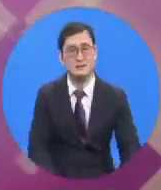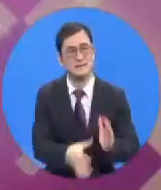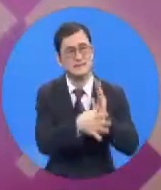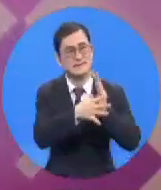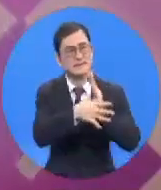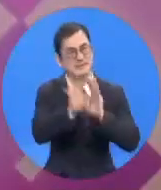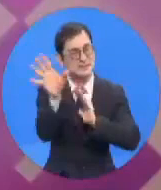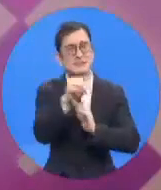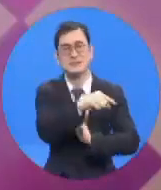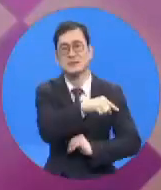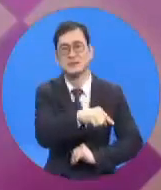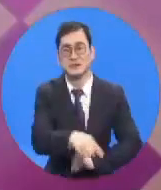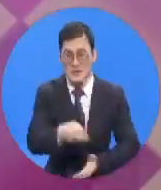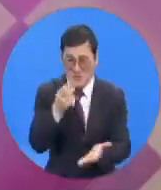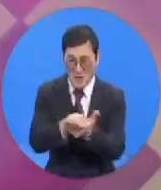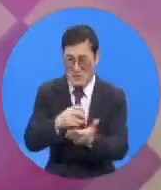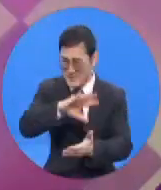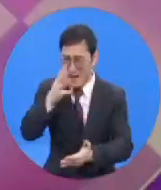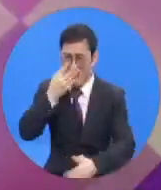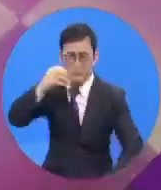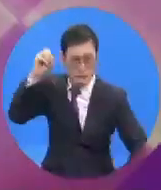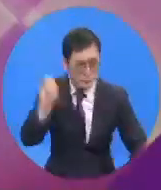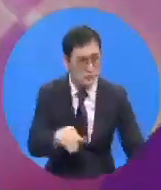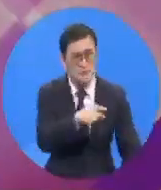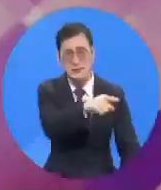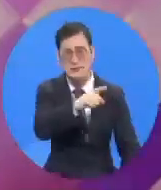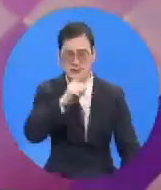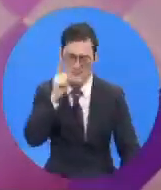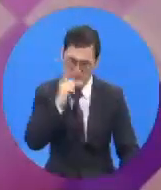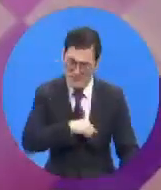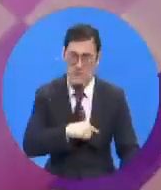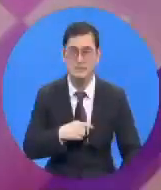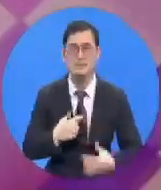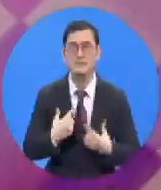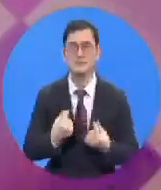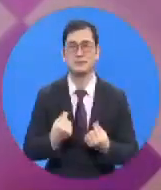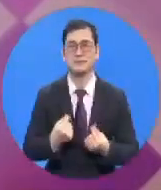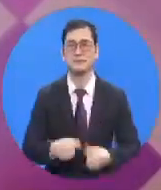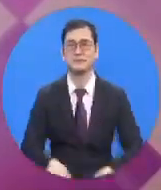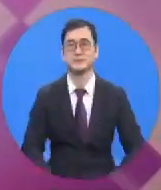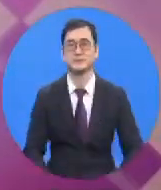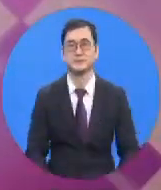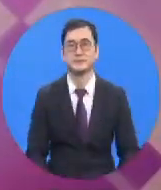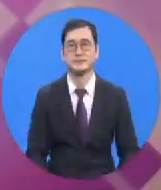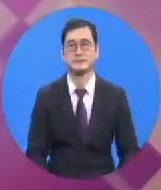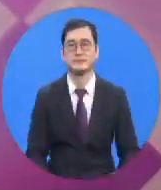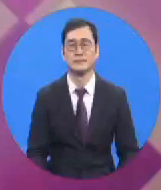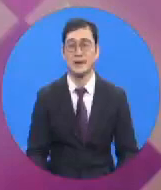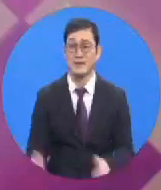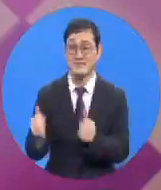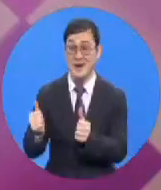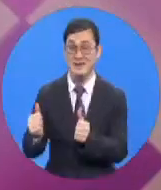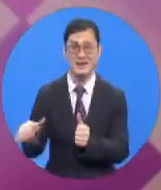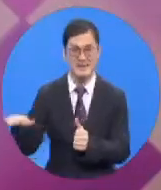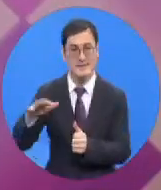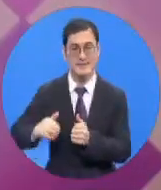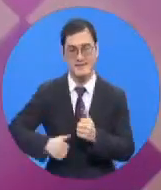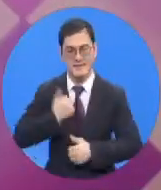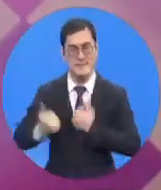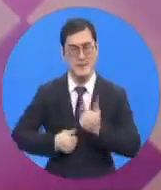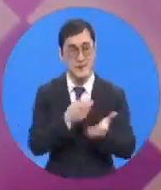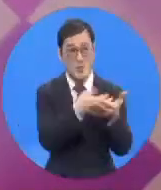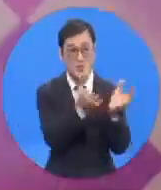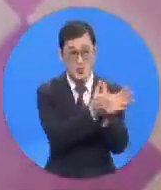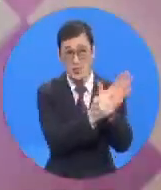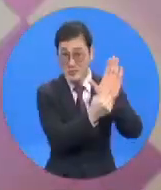야만의 세계에 살자는 그런 주장이다. 이렇게까지 표현을 했는데 정혁진 변호사님, 지금 판검사들은 굉장히 법무부의 해명에